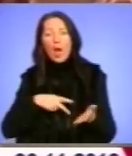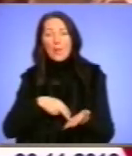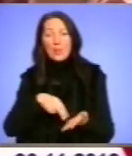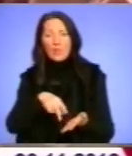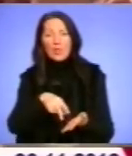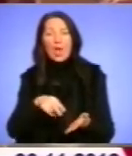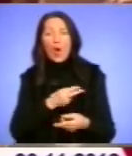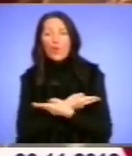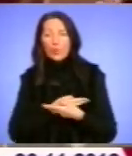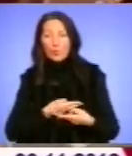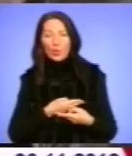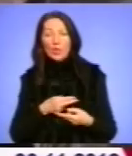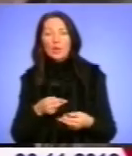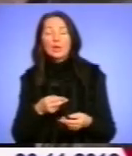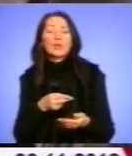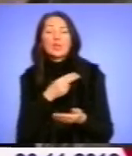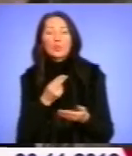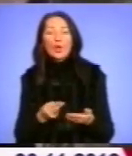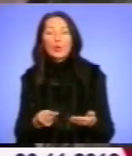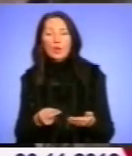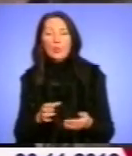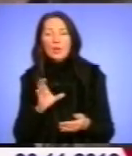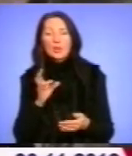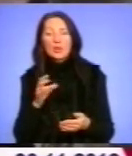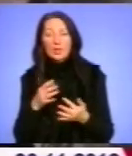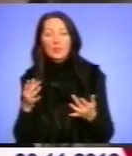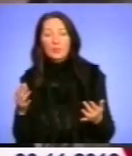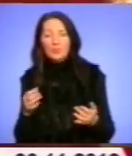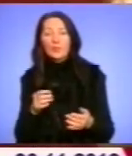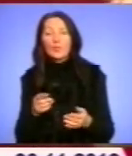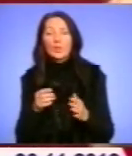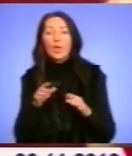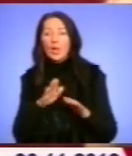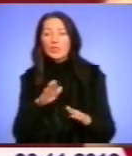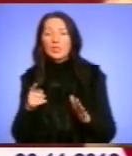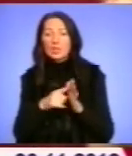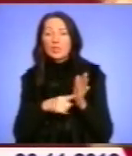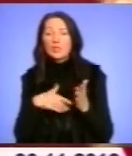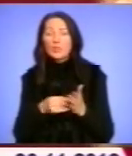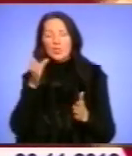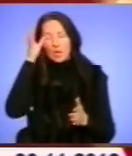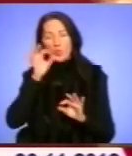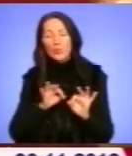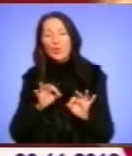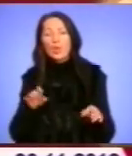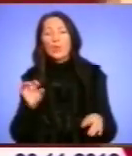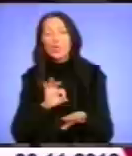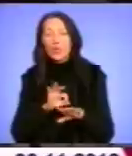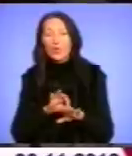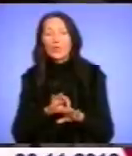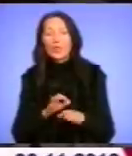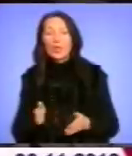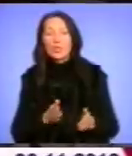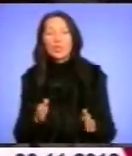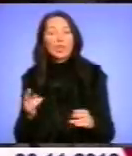зображенням емблеми боротьби із СНІДом. Під час акції діти ділилися своїми знаннями, розповідали про захворювання, шляхи їх уникнення, давали